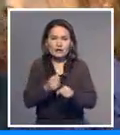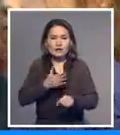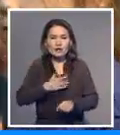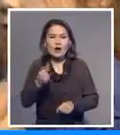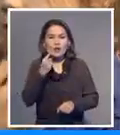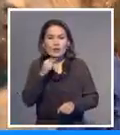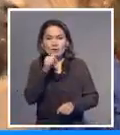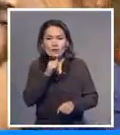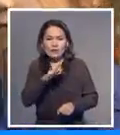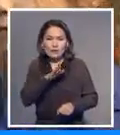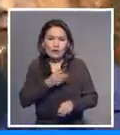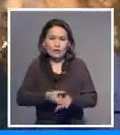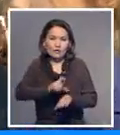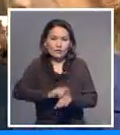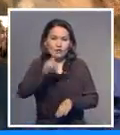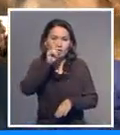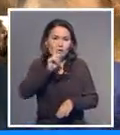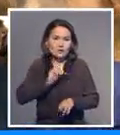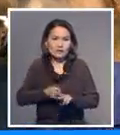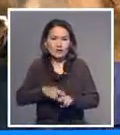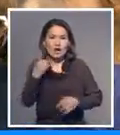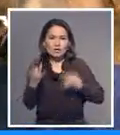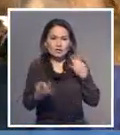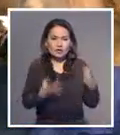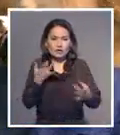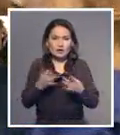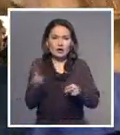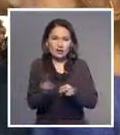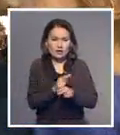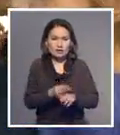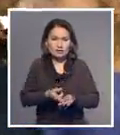жатырмыз. Мынадай дағдарыс кезінде жүйке жұқармас үшін шында да тәттіні көбірек жеу керек.